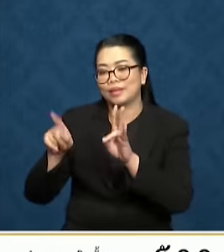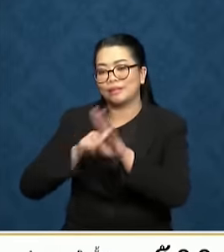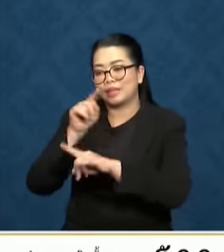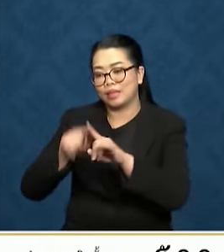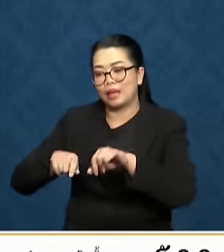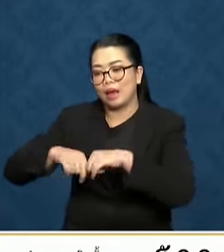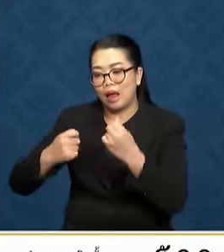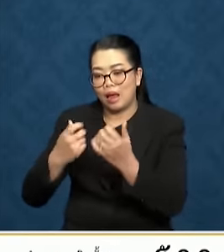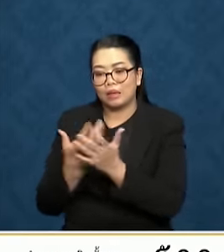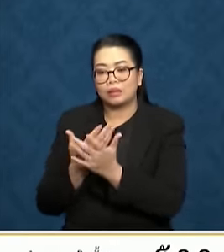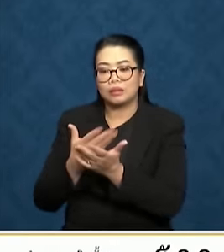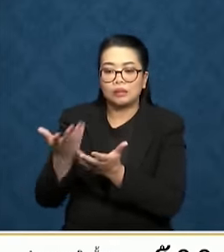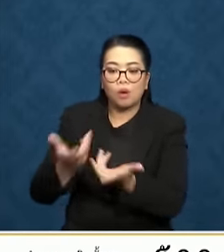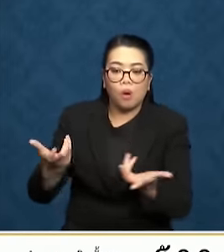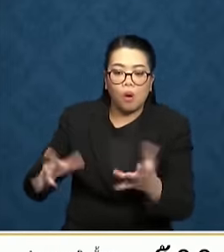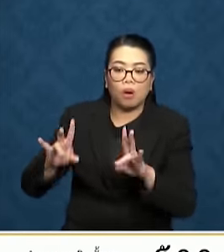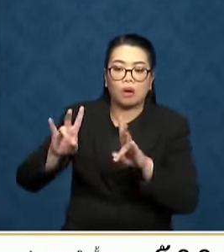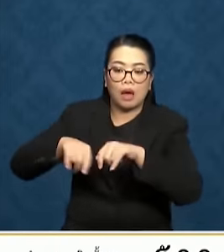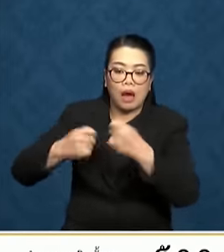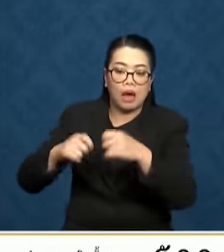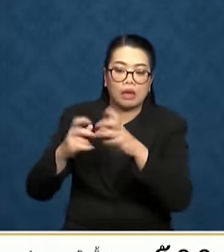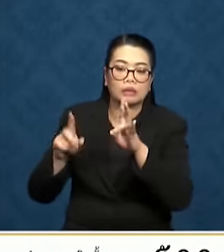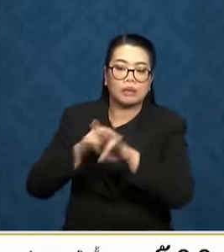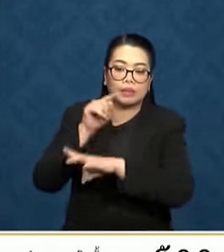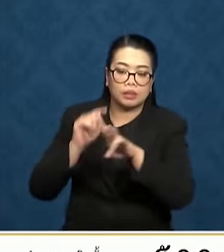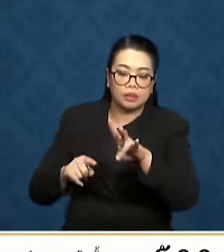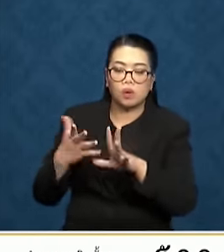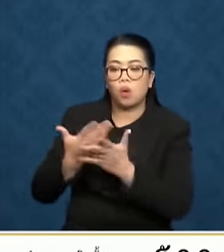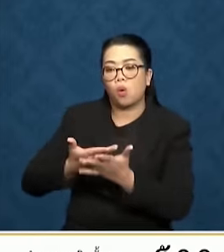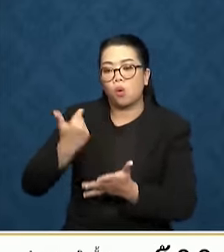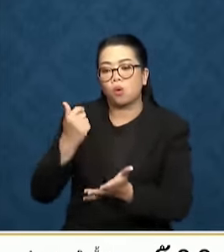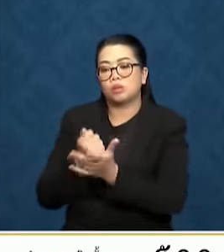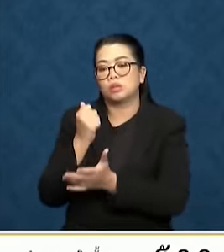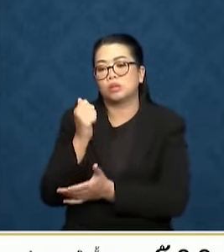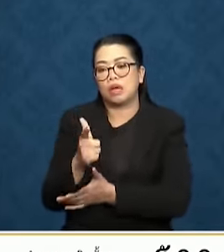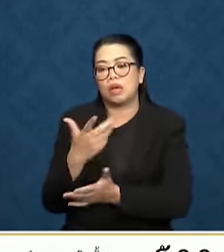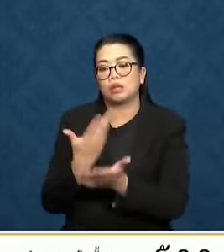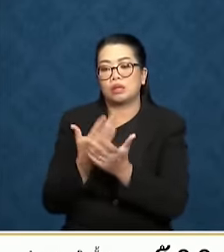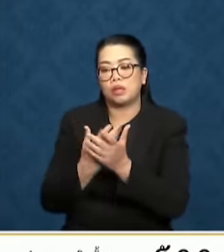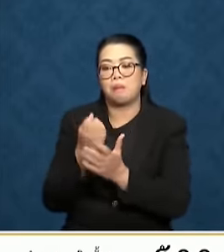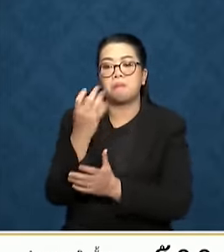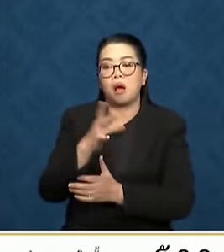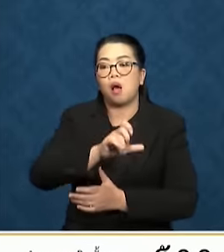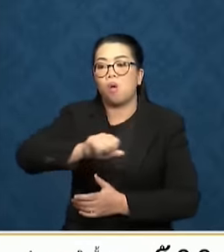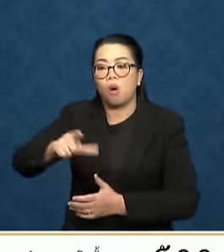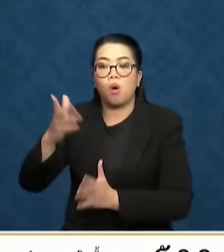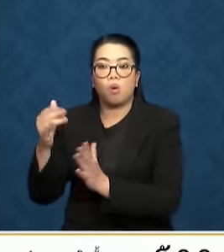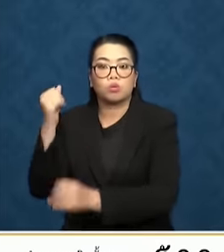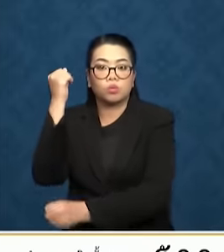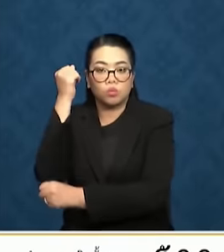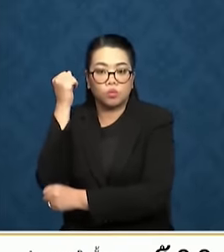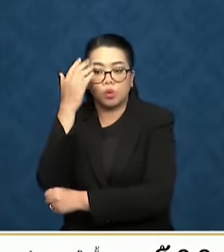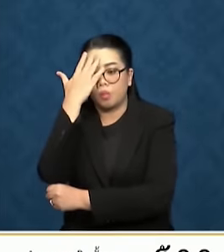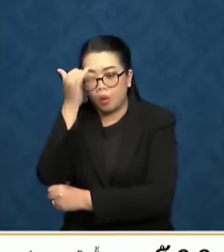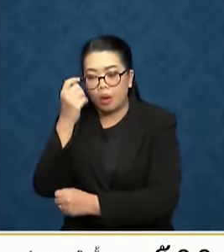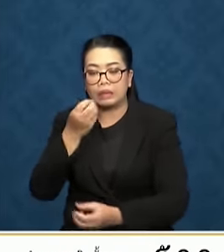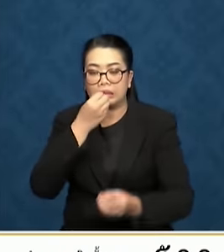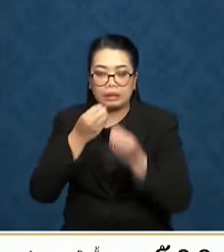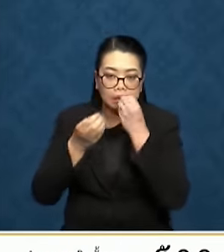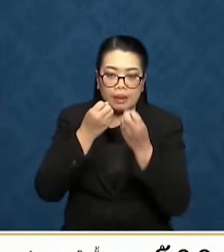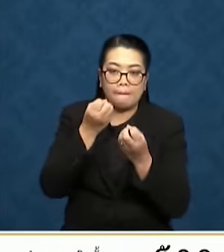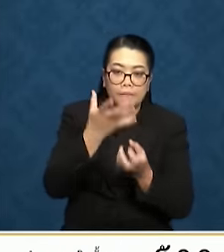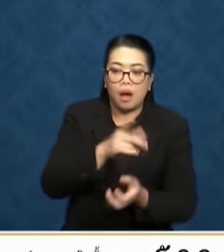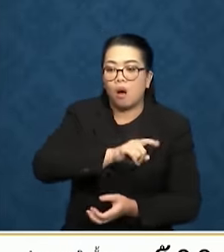อาจจะซ้ำเติมความเหลื่อมล้ำแม้คนนรวยจะจ่ายแวตในจำนวนเงินที่มากกว่าคนจนเพราะบริโภคมาก